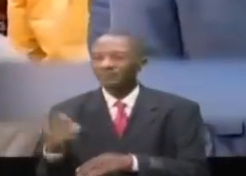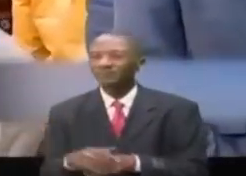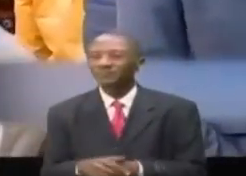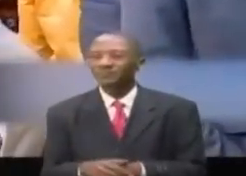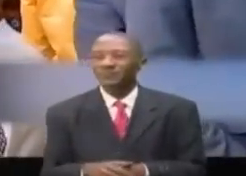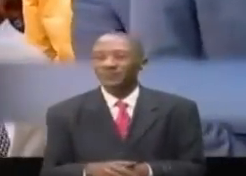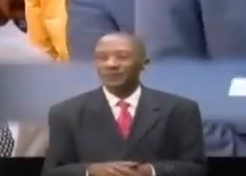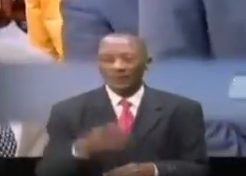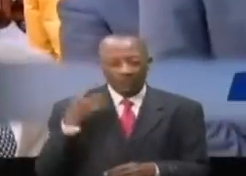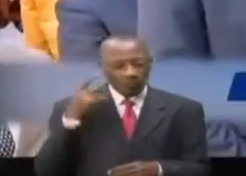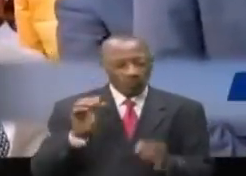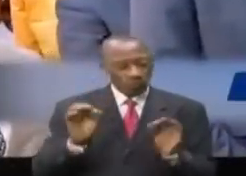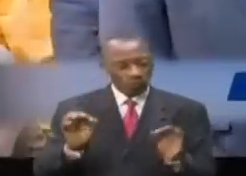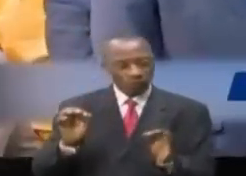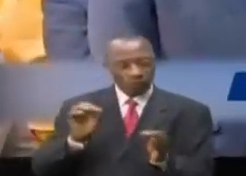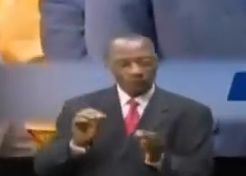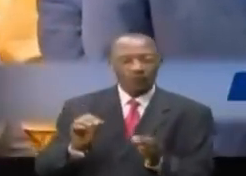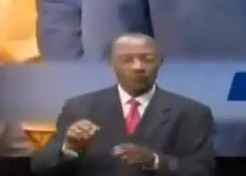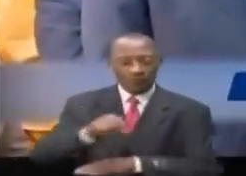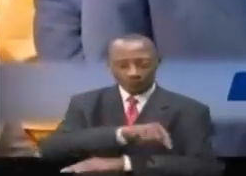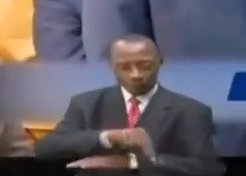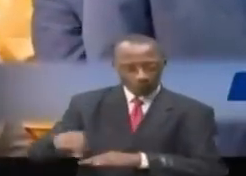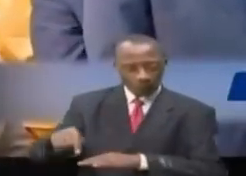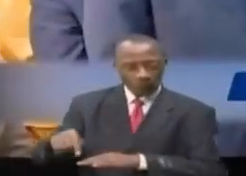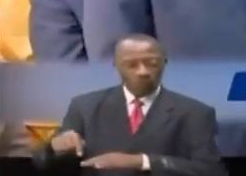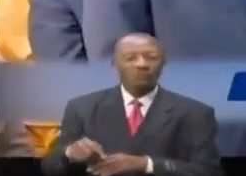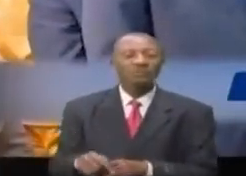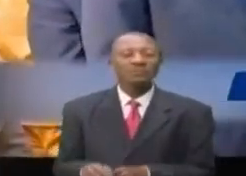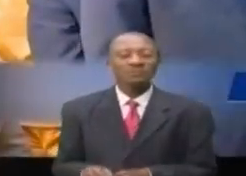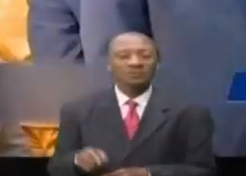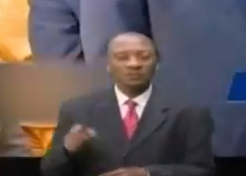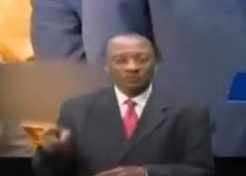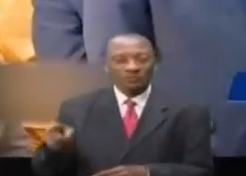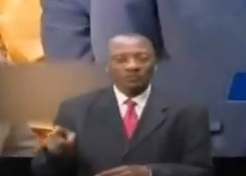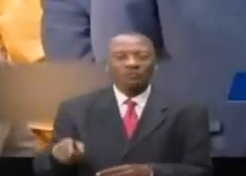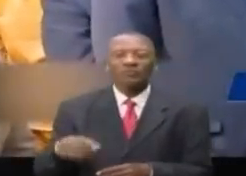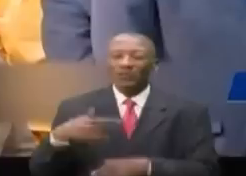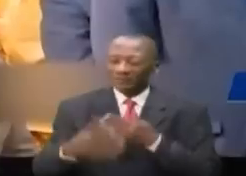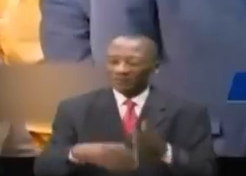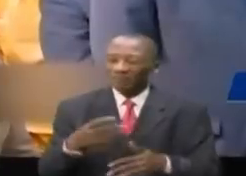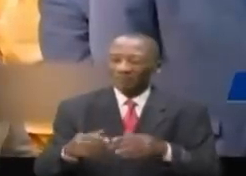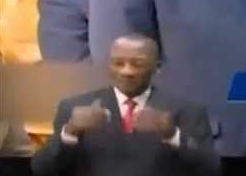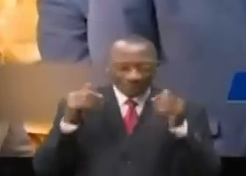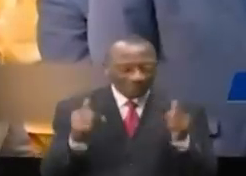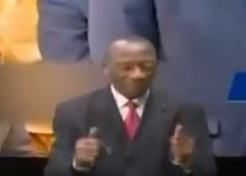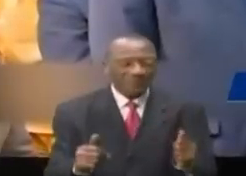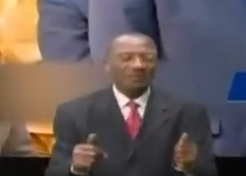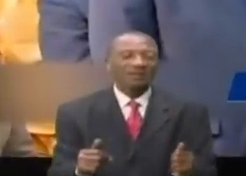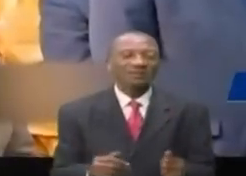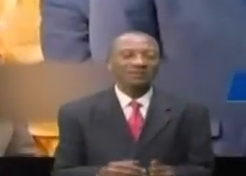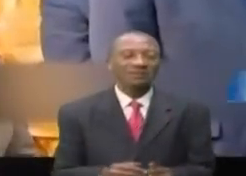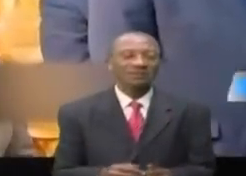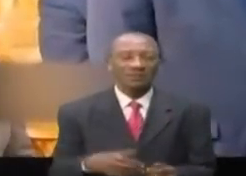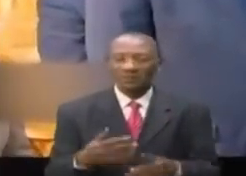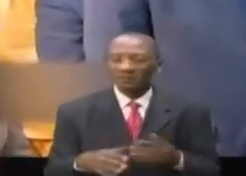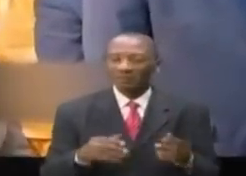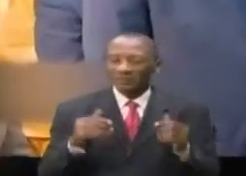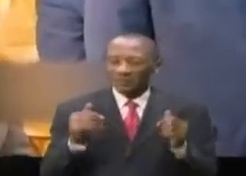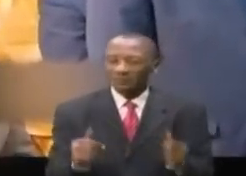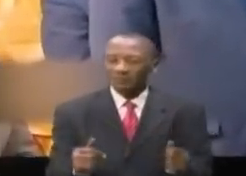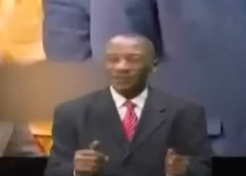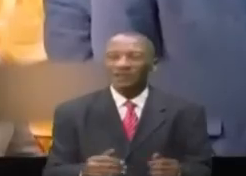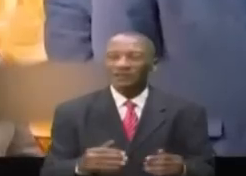pour insister que ces engins ne soient pas des engins de mort, mais qu'ils contribuent effectivement à